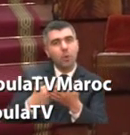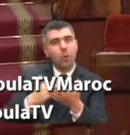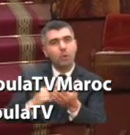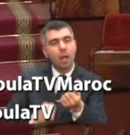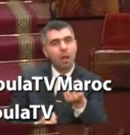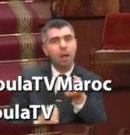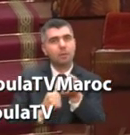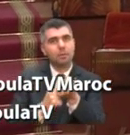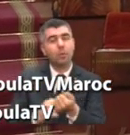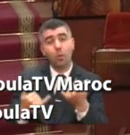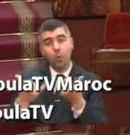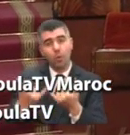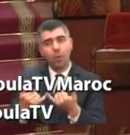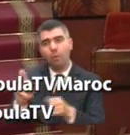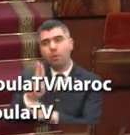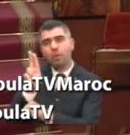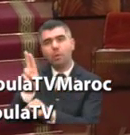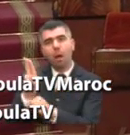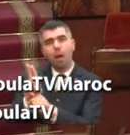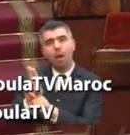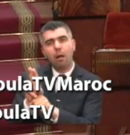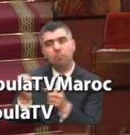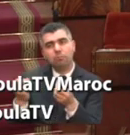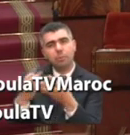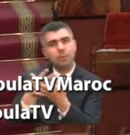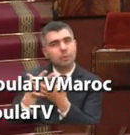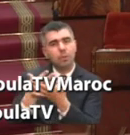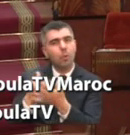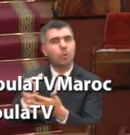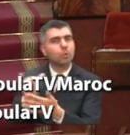فاليوم سيدة الوزيرة نتساءل معكم حول الأجندة